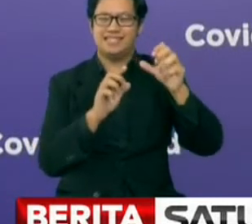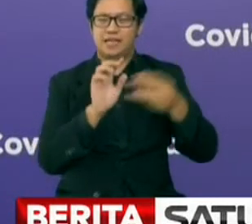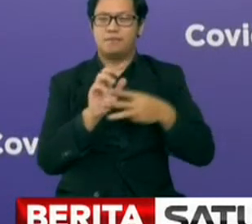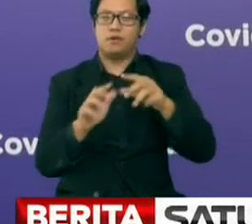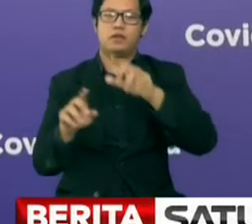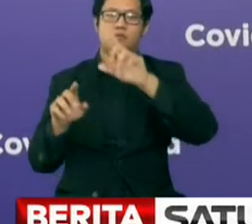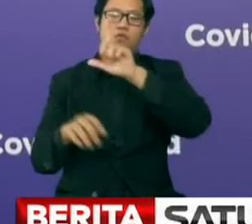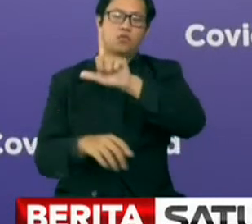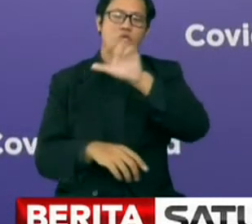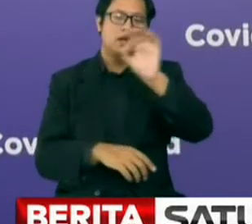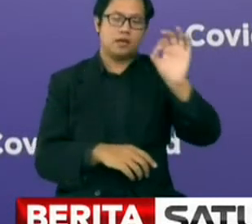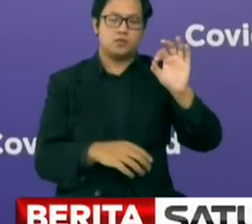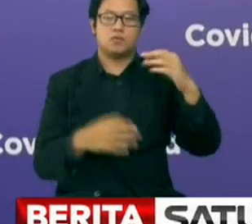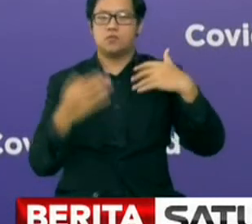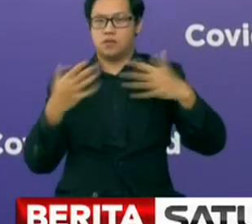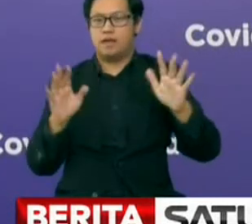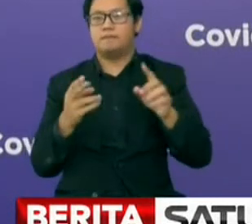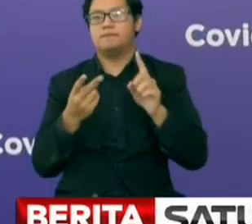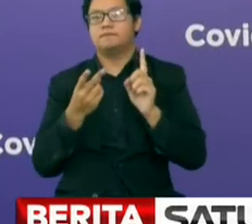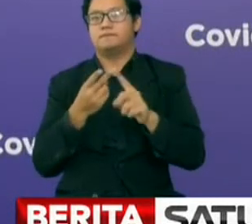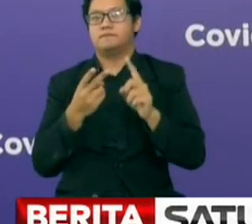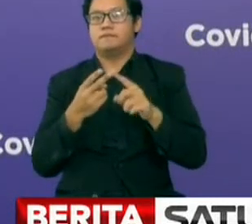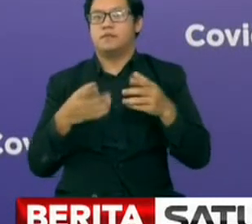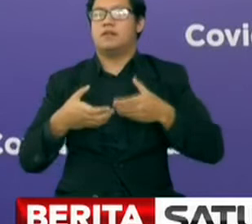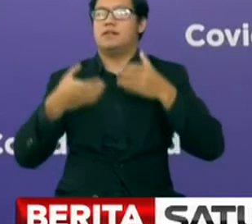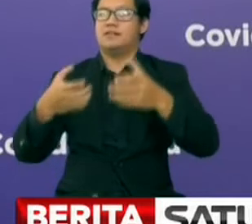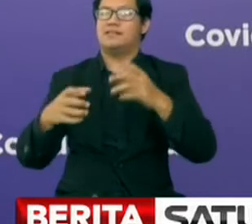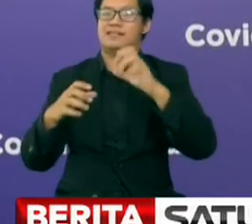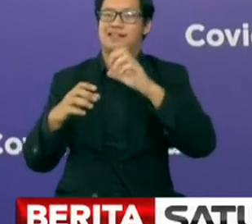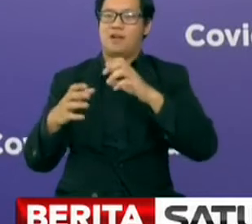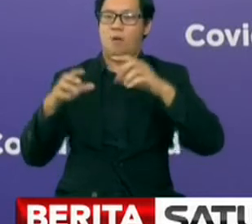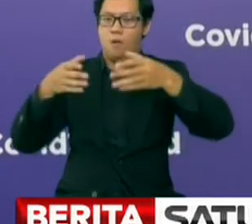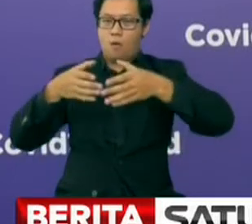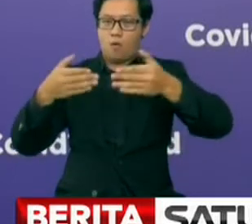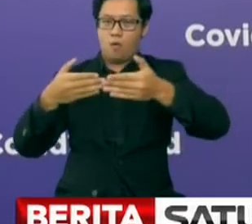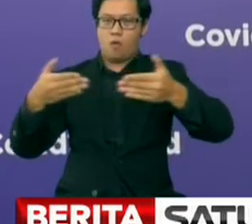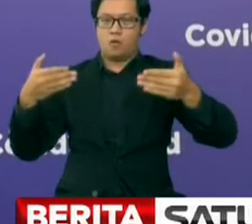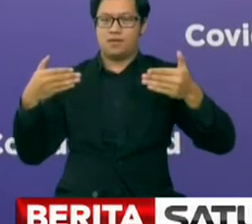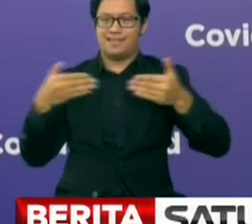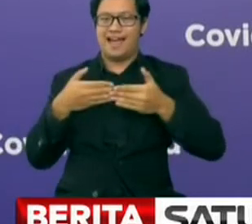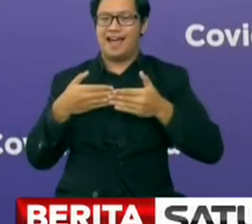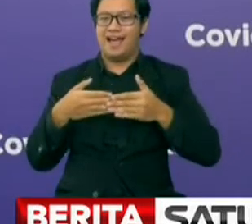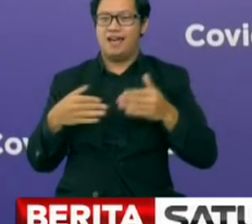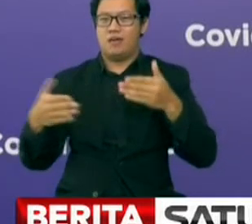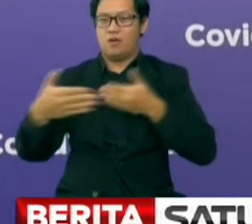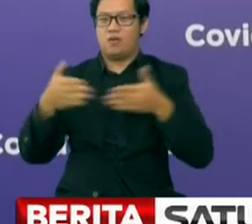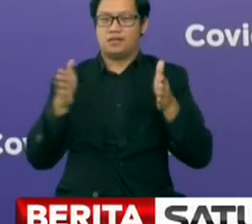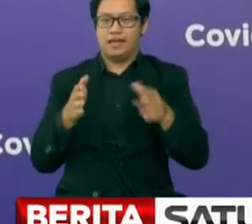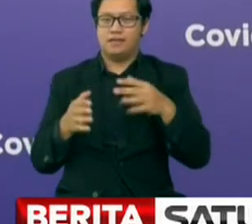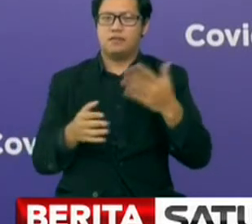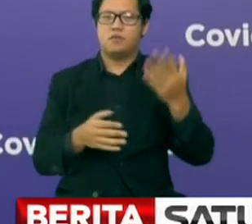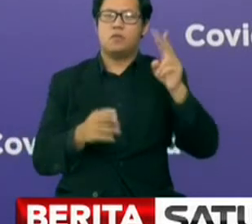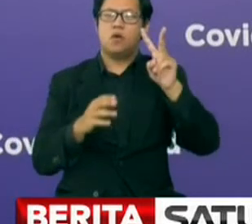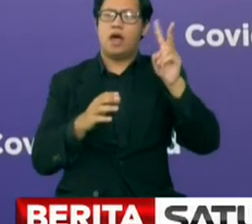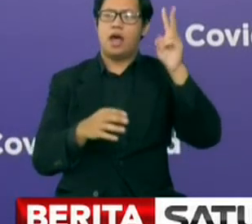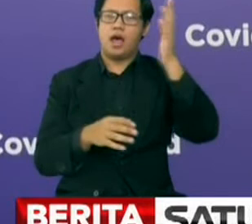spesimen dan kami sudah membagikan cartridges untuk memeriksakan PC mini dari kemarin dari dua riang